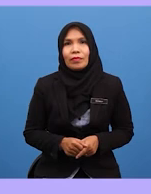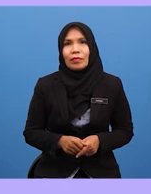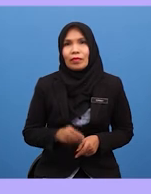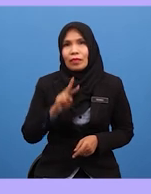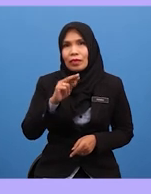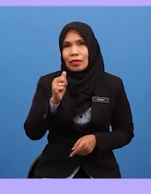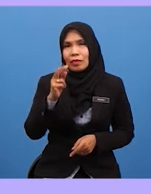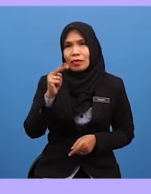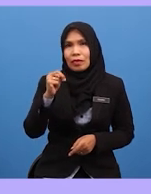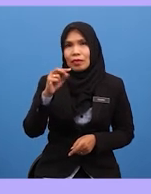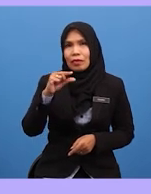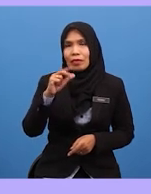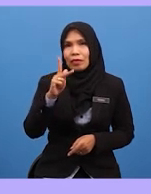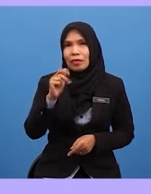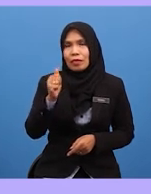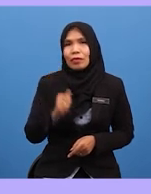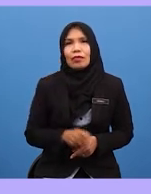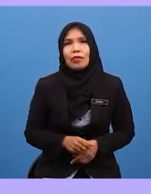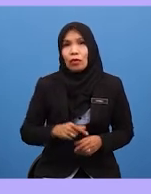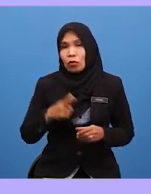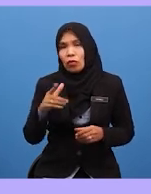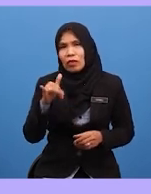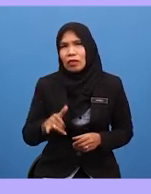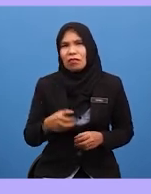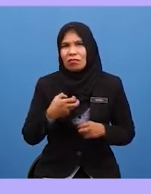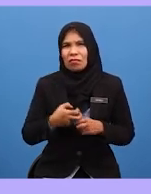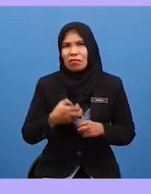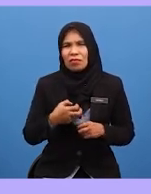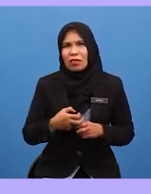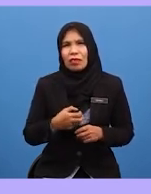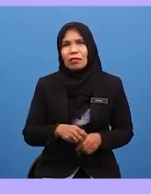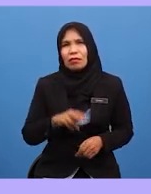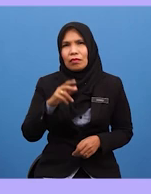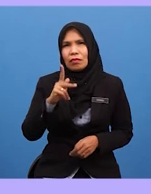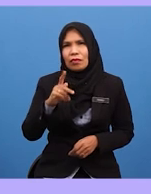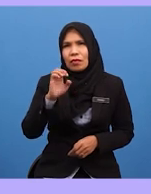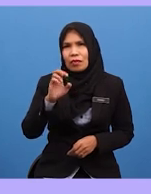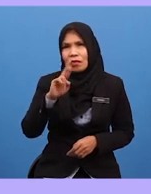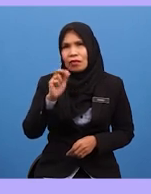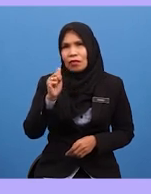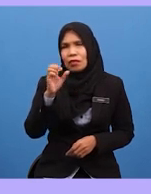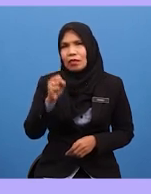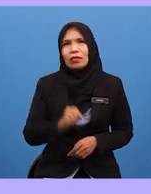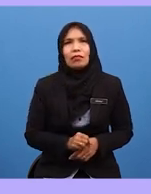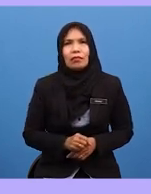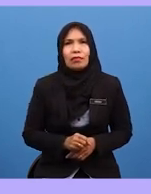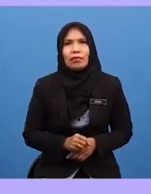keras dibina daripada sejenis karbohidrat yang disebut sebagai